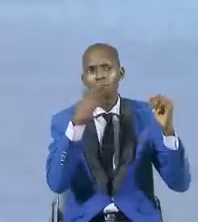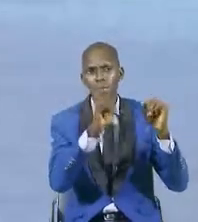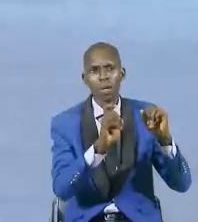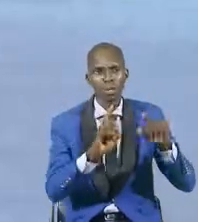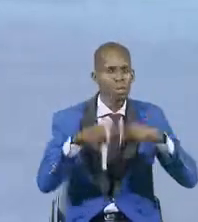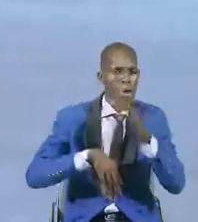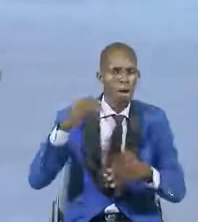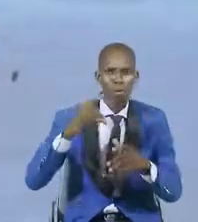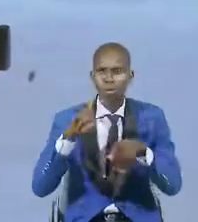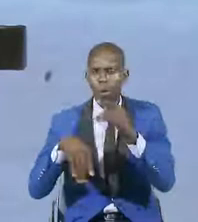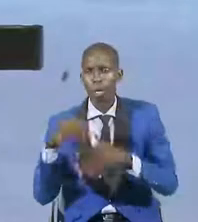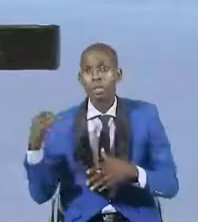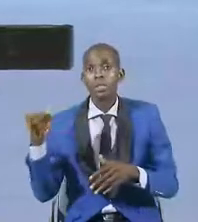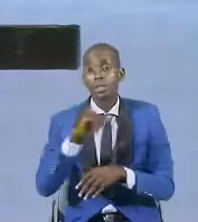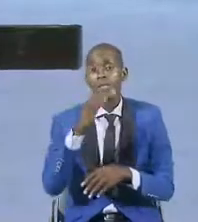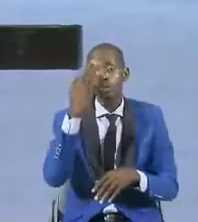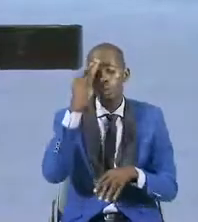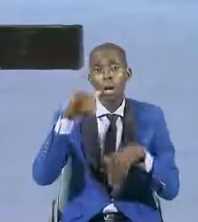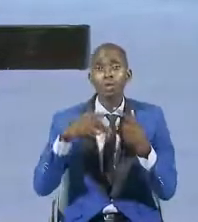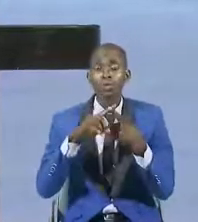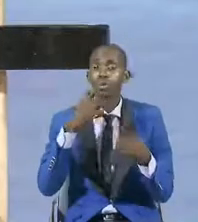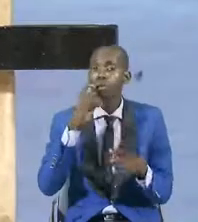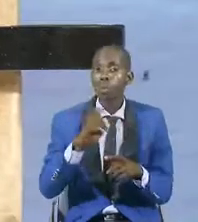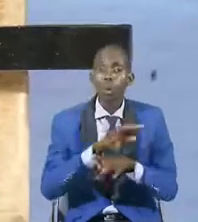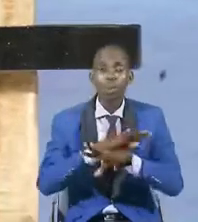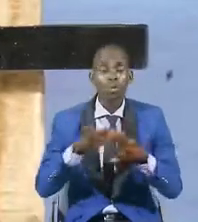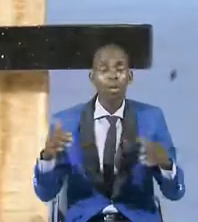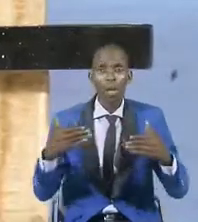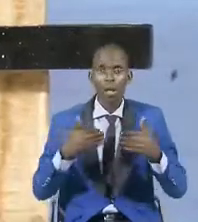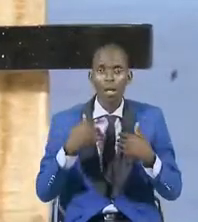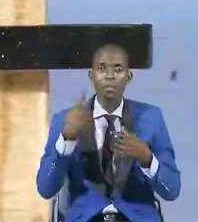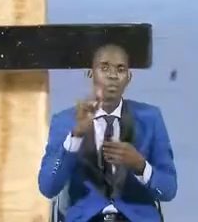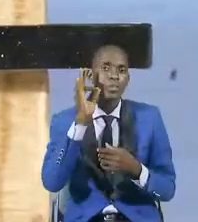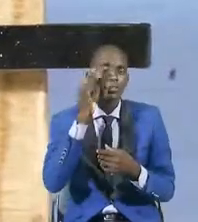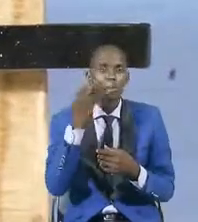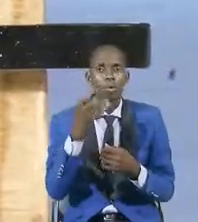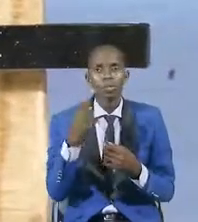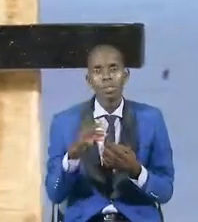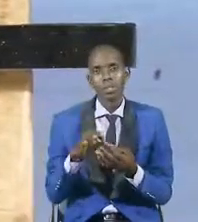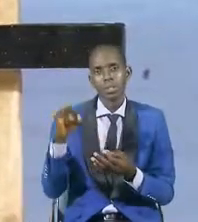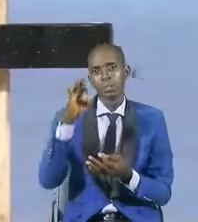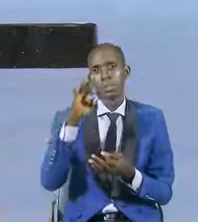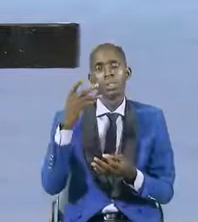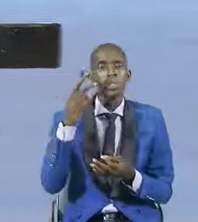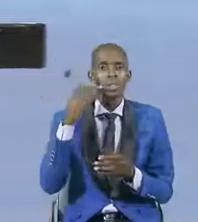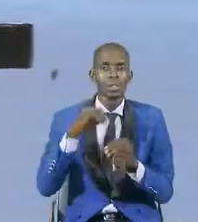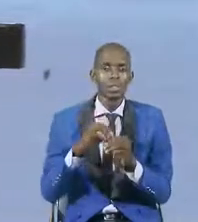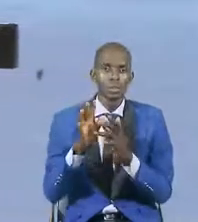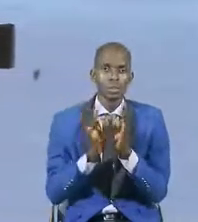te commande. Ils savent comment commander, mais ils n'ont pas le fruit de l'esprit.